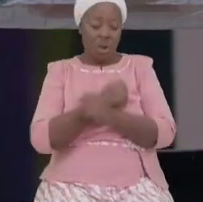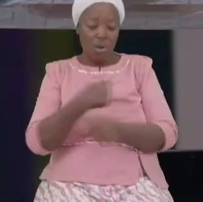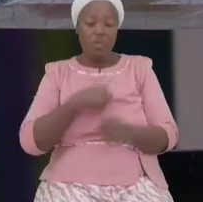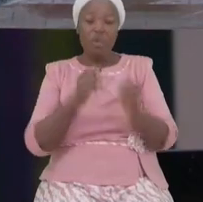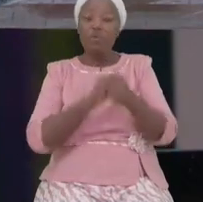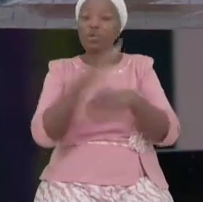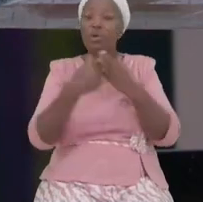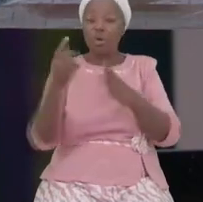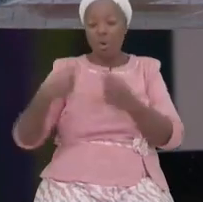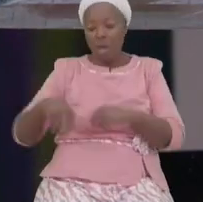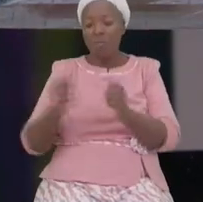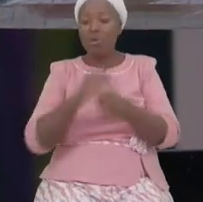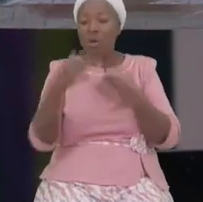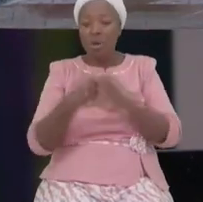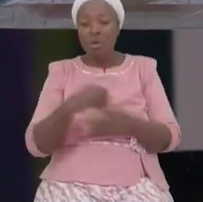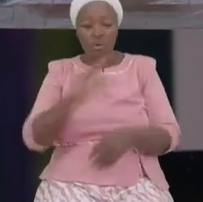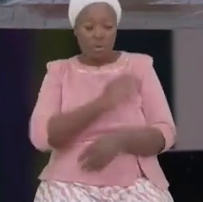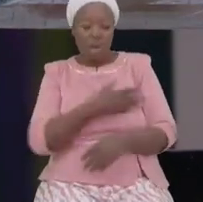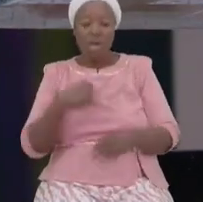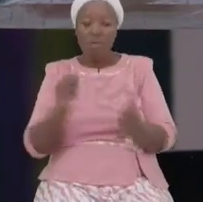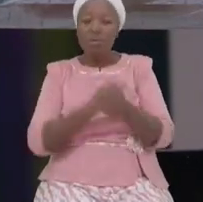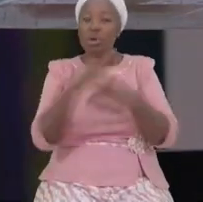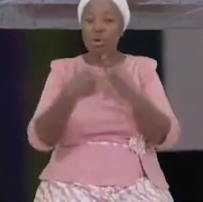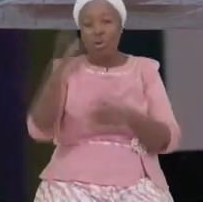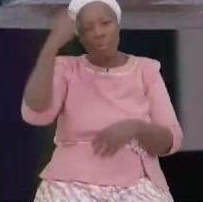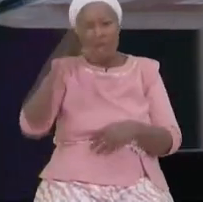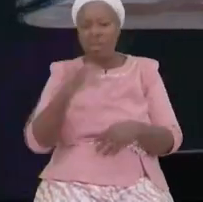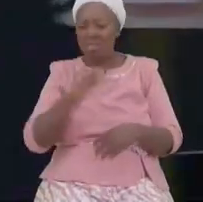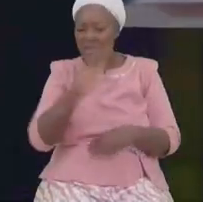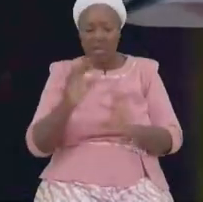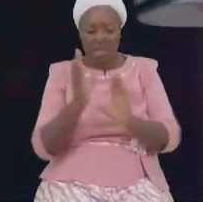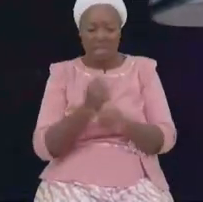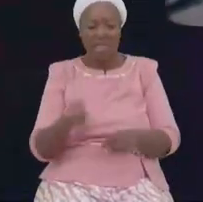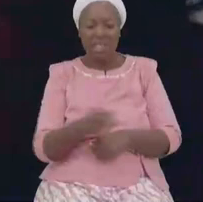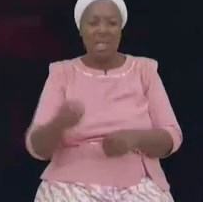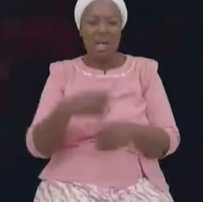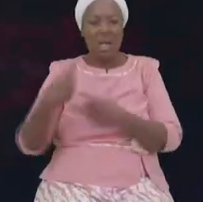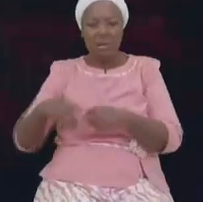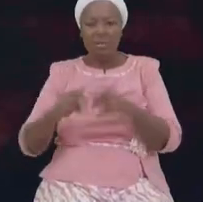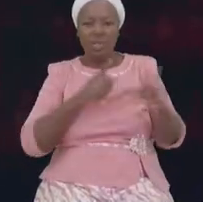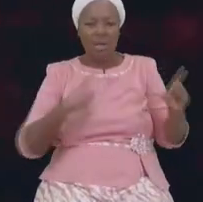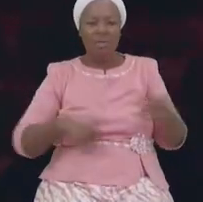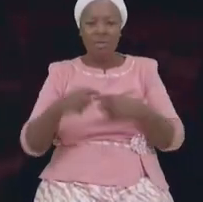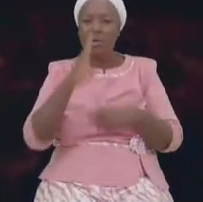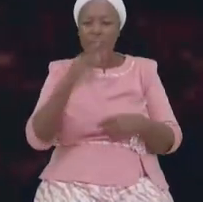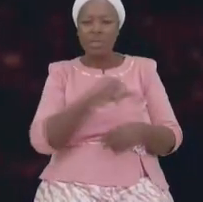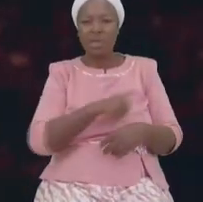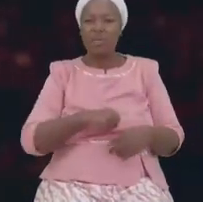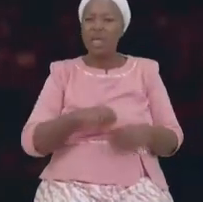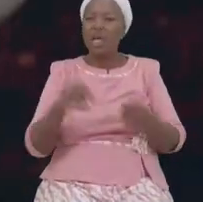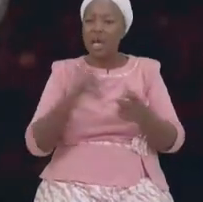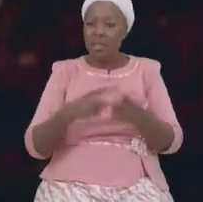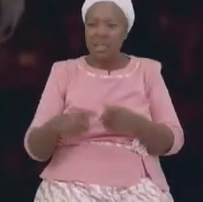âme et toute votre pensée. Ils n'ont pas amené leur cœur au Seigneur pour être circoncis. Et